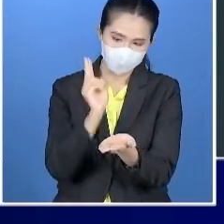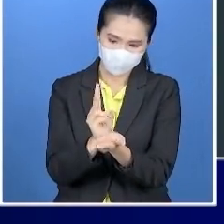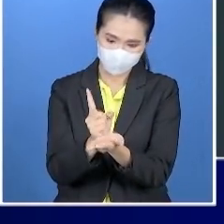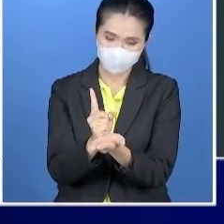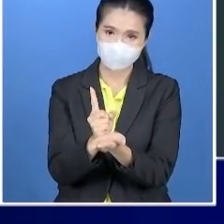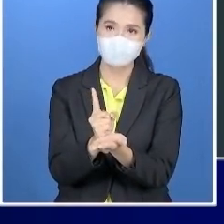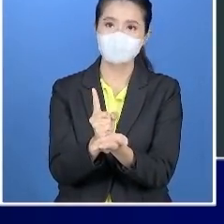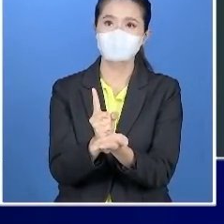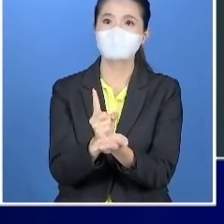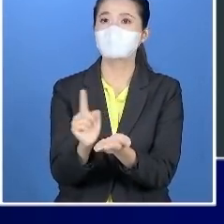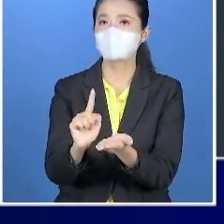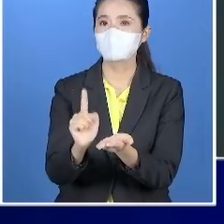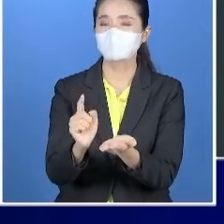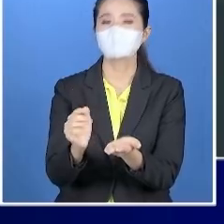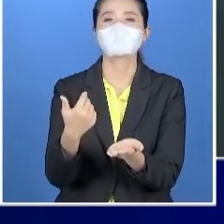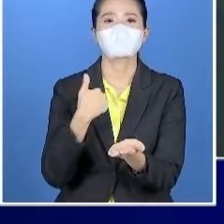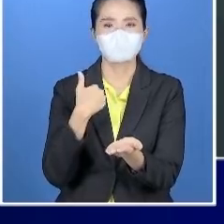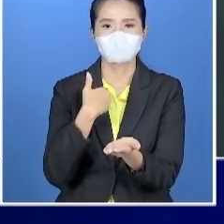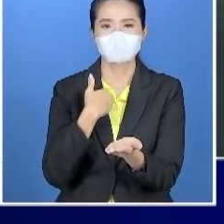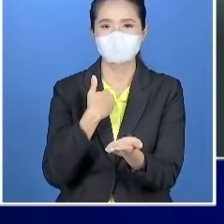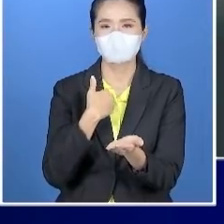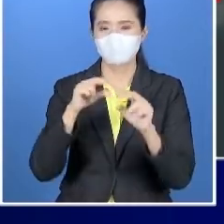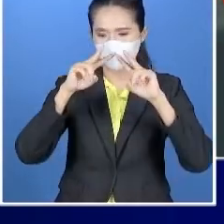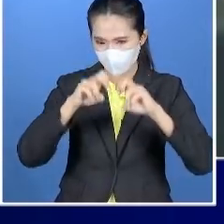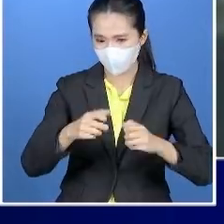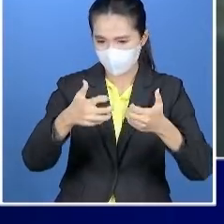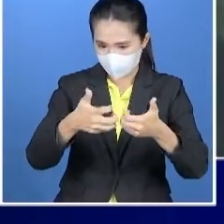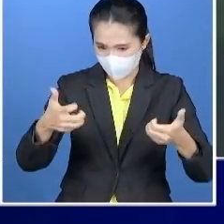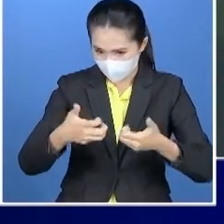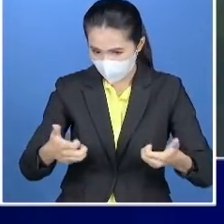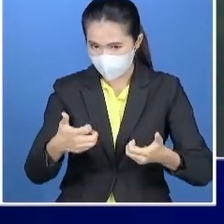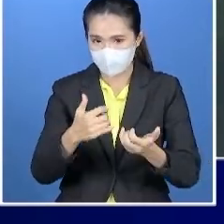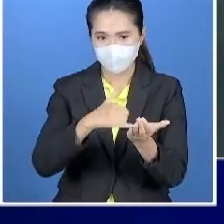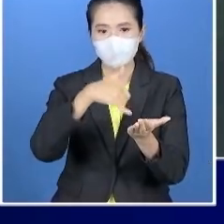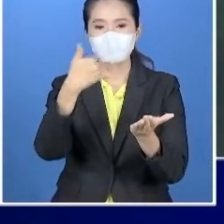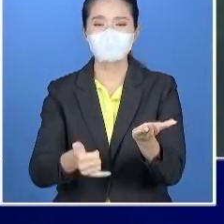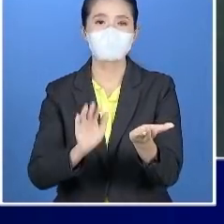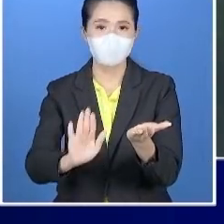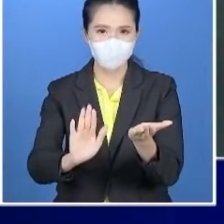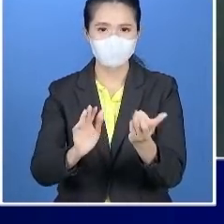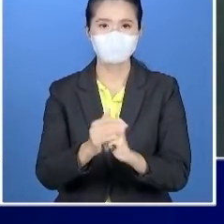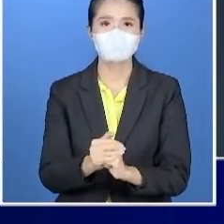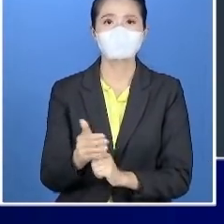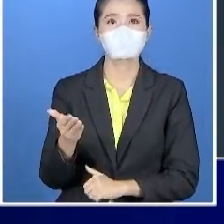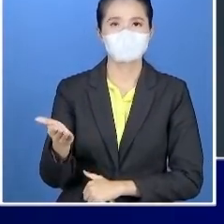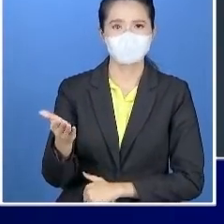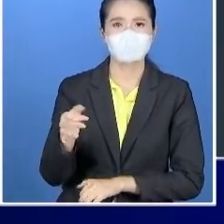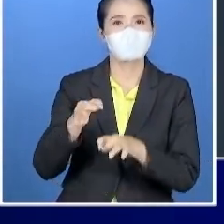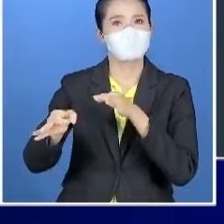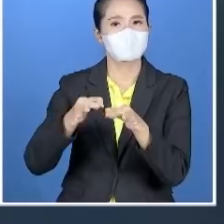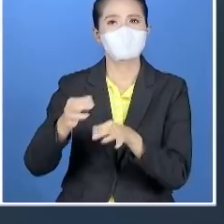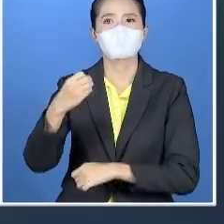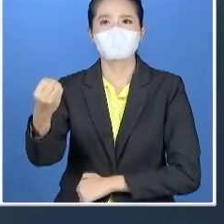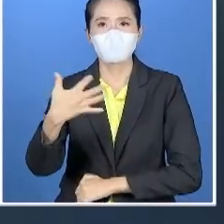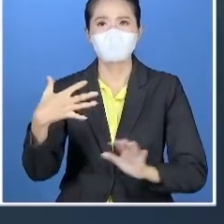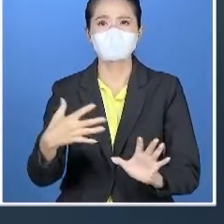ก1เพราะฉะนั้นนี่เป็นการจำแนกวิเคราะห์จุดที่มีการตกเรือนะฮะสิ่งที่คุณชัยนันท์อธิบาย